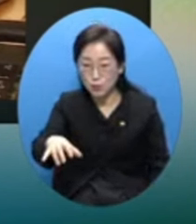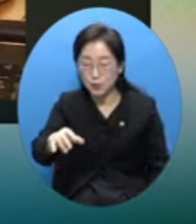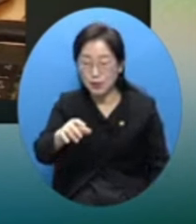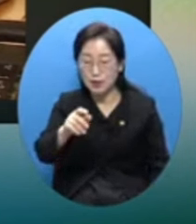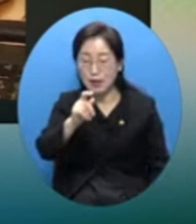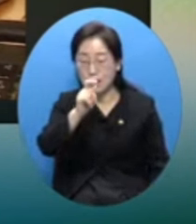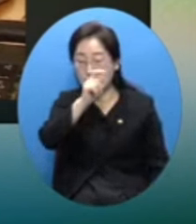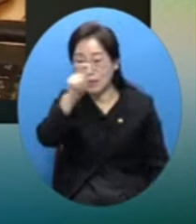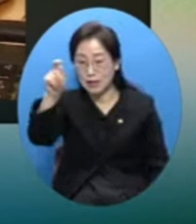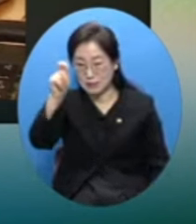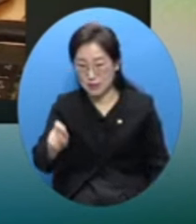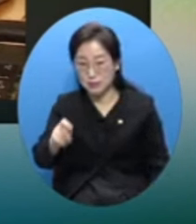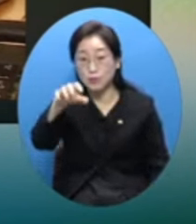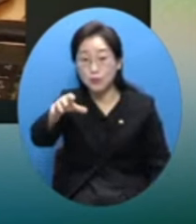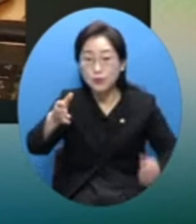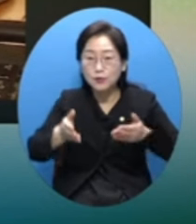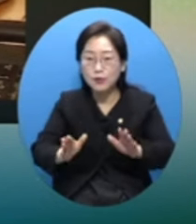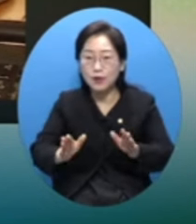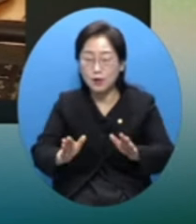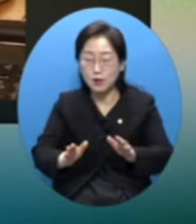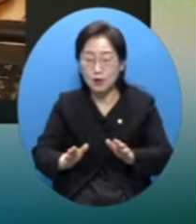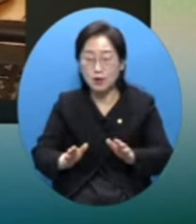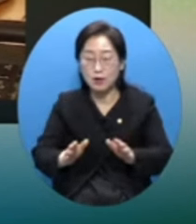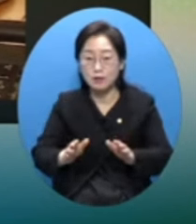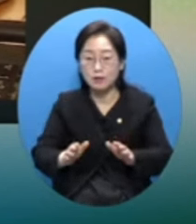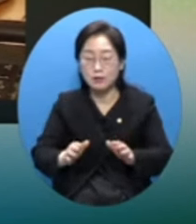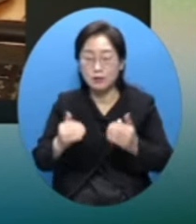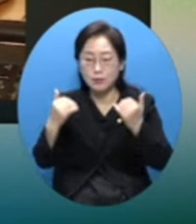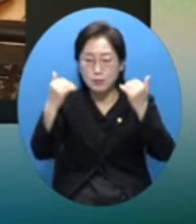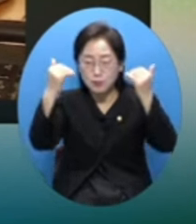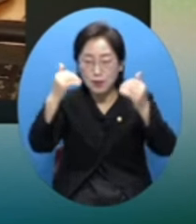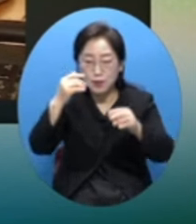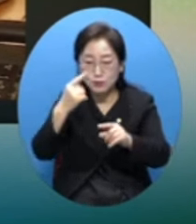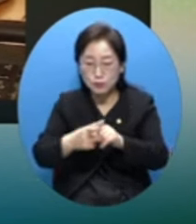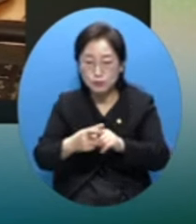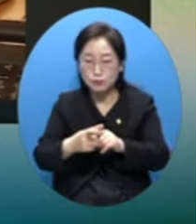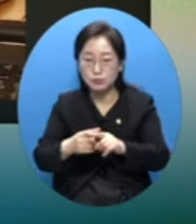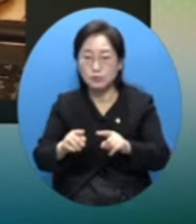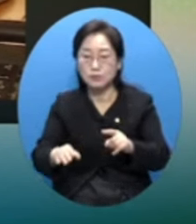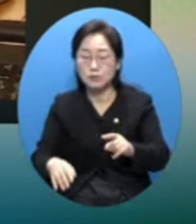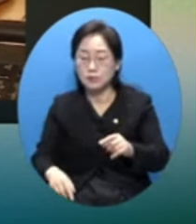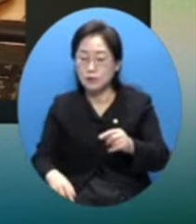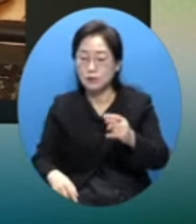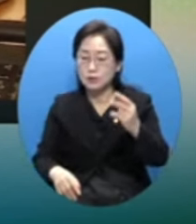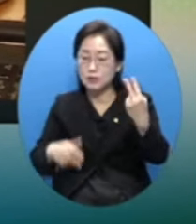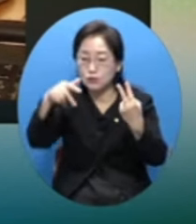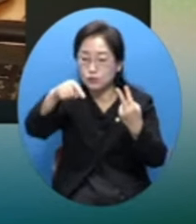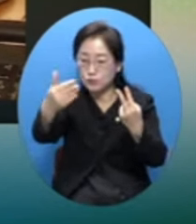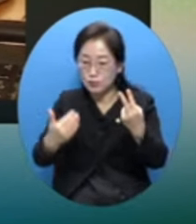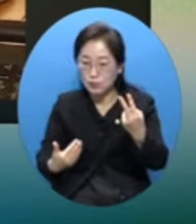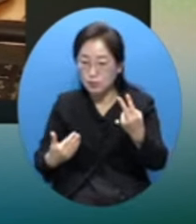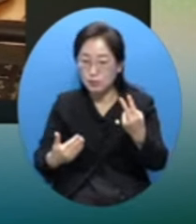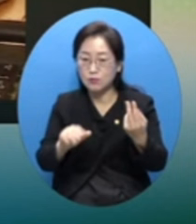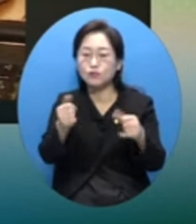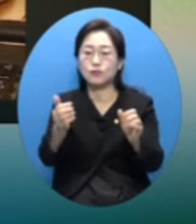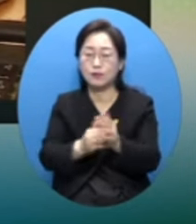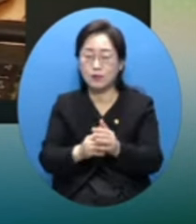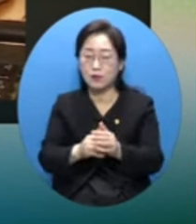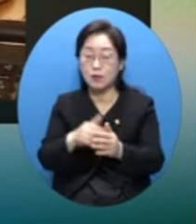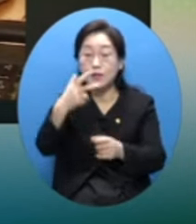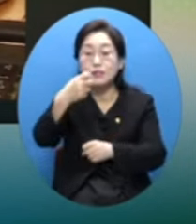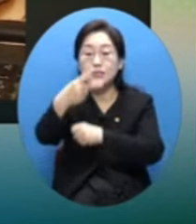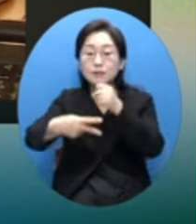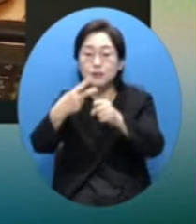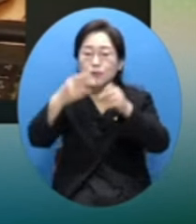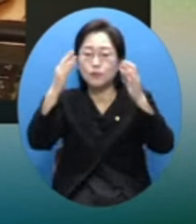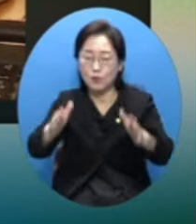2024년 3월 11일 달라스 텍사스에서 사망을 했는데 72년 동안 저